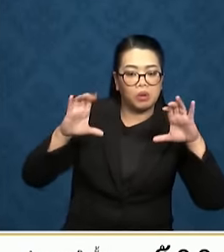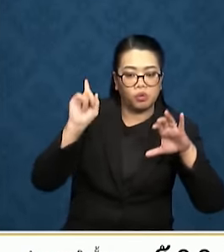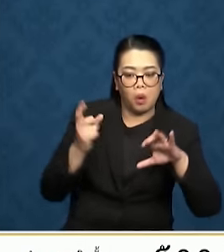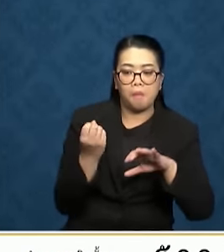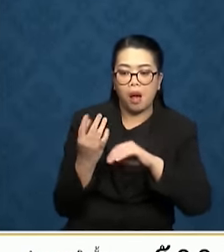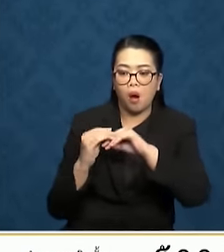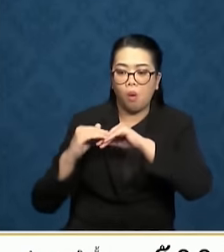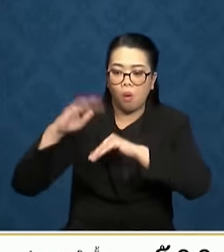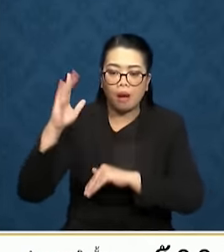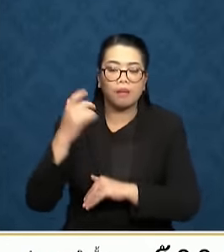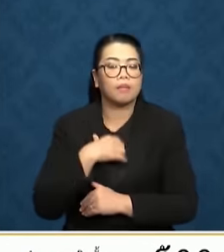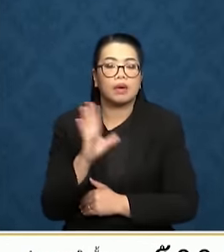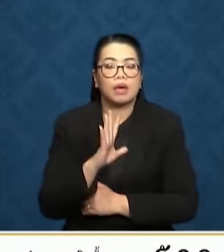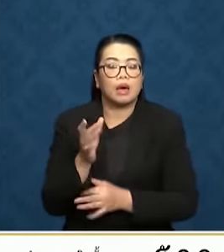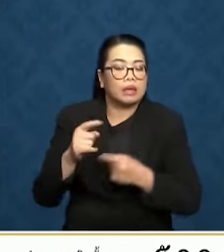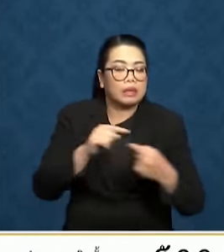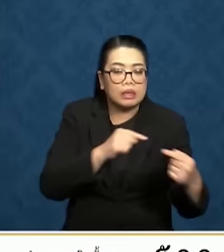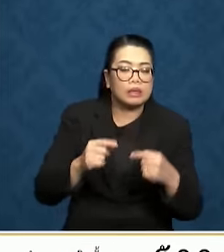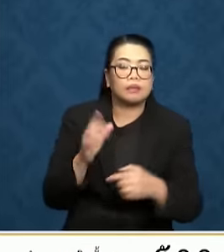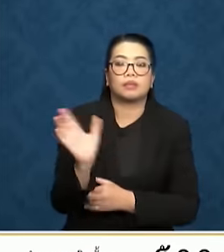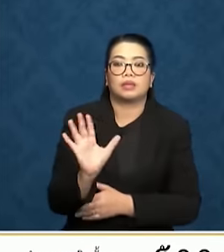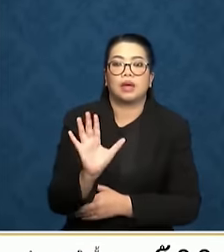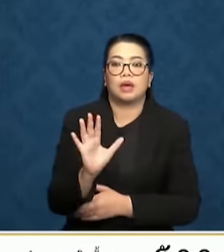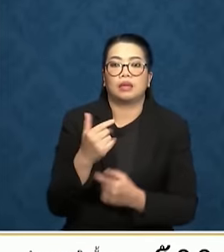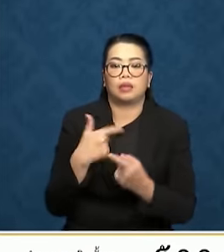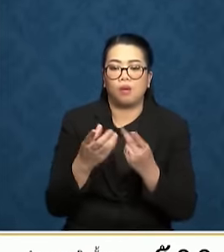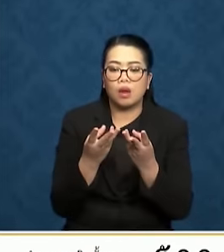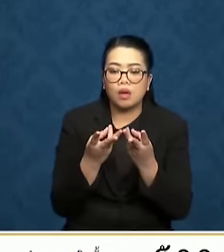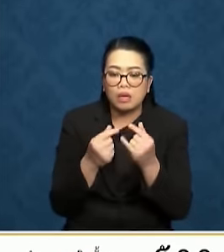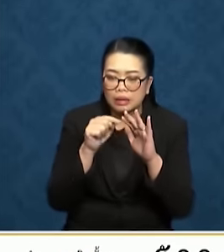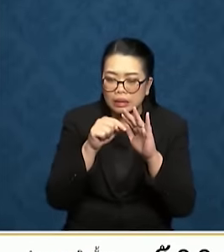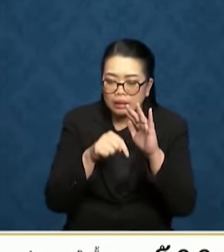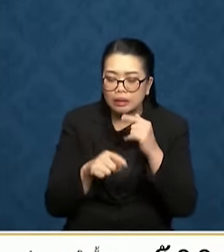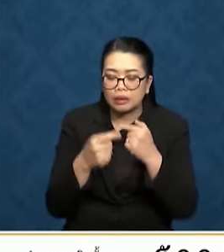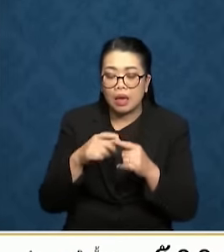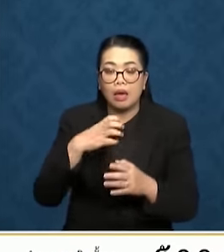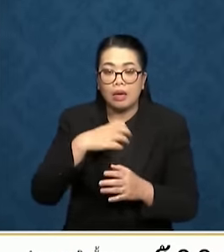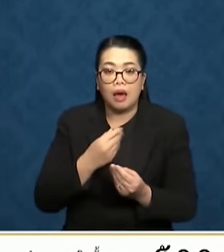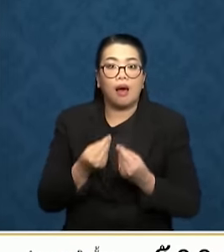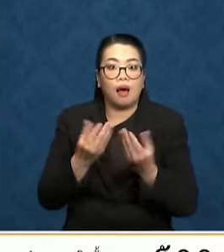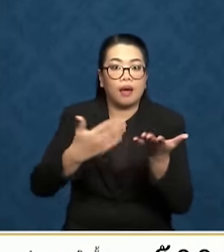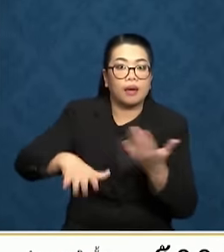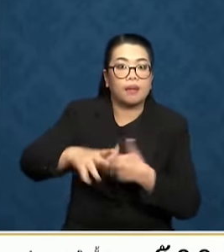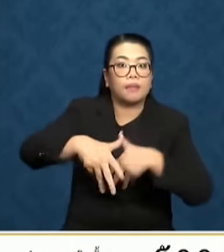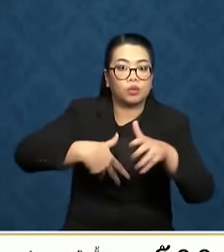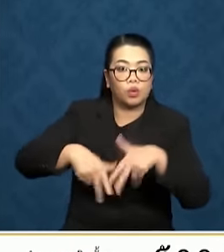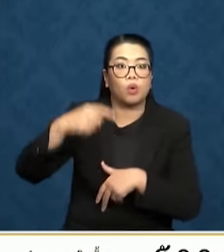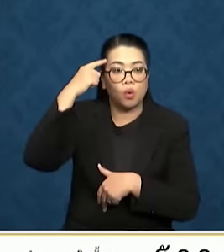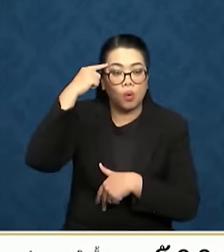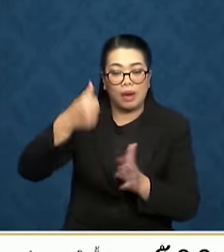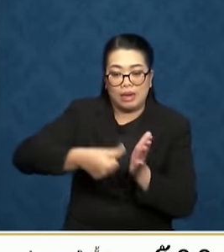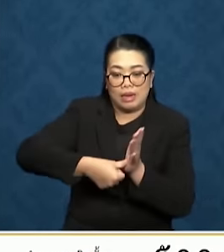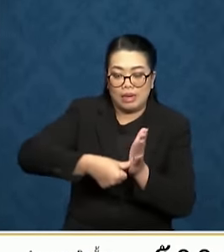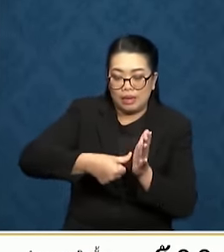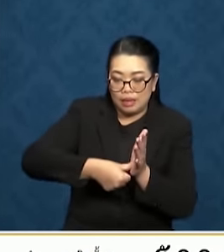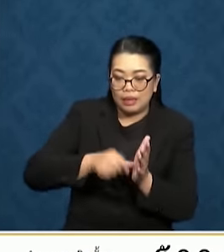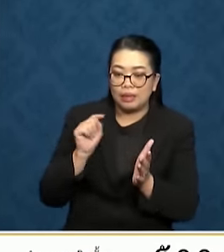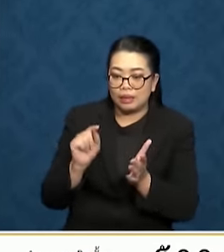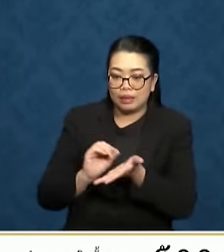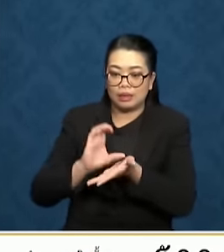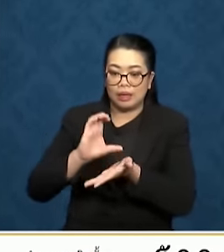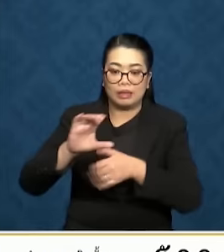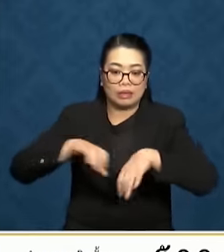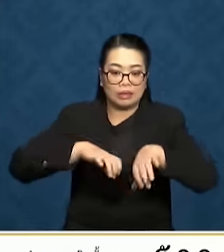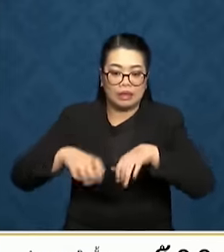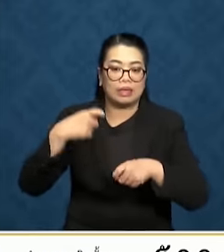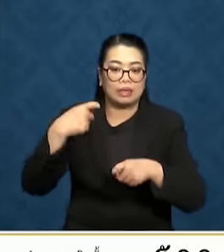นี้ไม่ใช่ไม่ได้ต้องการที่จะเถียงกับท่านในเรื่องยิบๆย่อยๆอย่างนั้นครับแค่ต้องการให้ประชาชนเห็นว่าการจัดงบประมาณในปีที่มัน